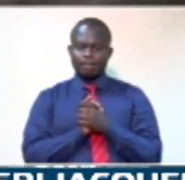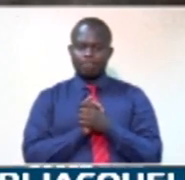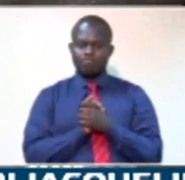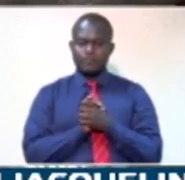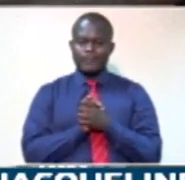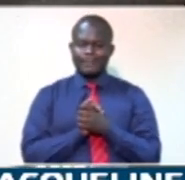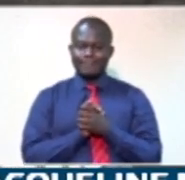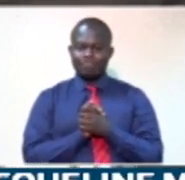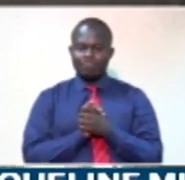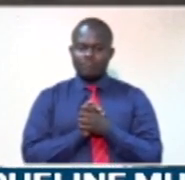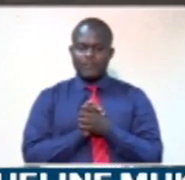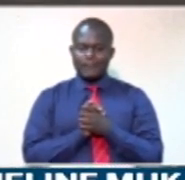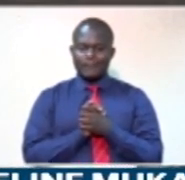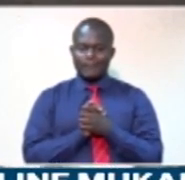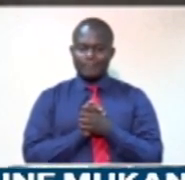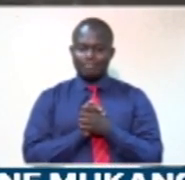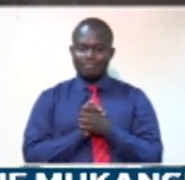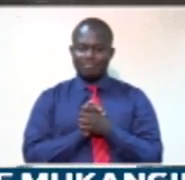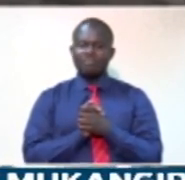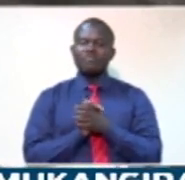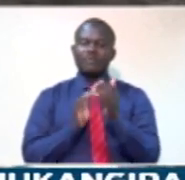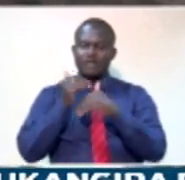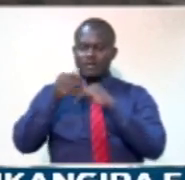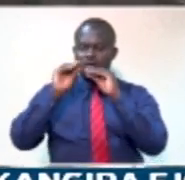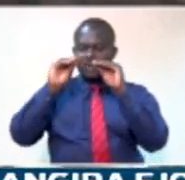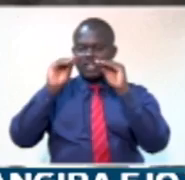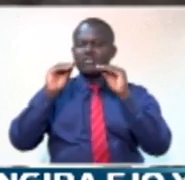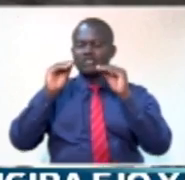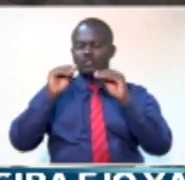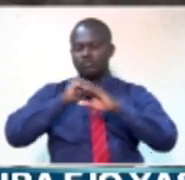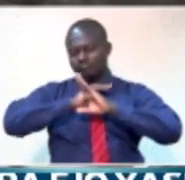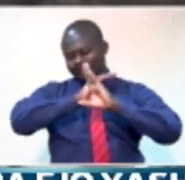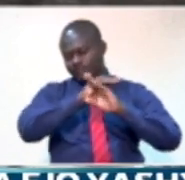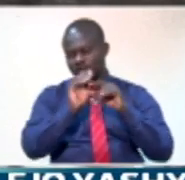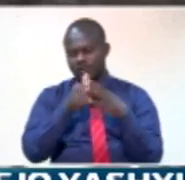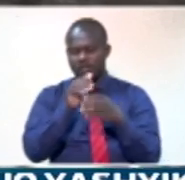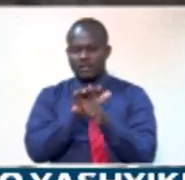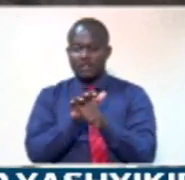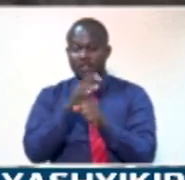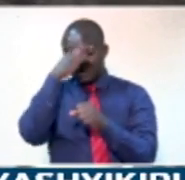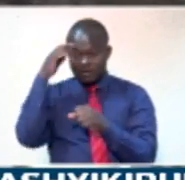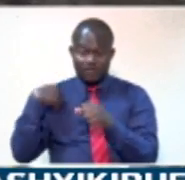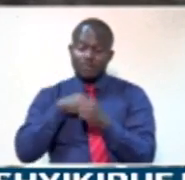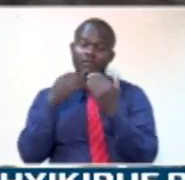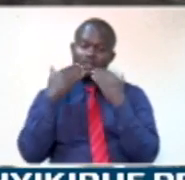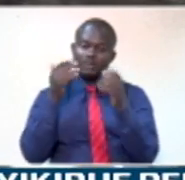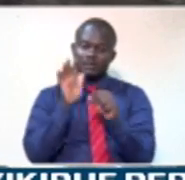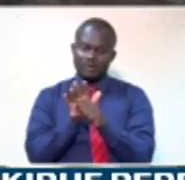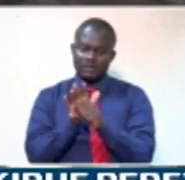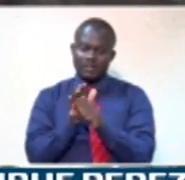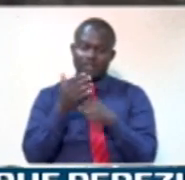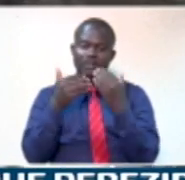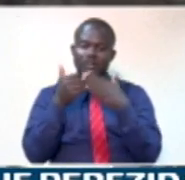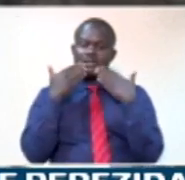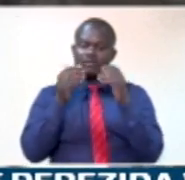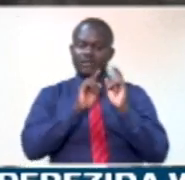mnaonyesha mafunzo yenu kwamba ni yako mwaha wa masomo ahagije yo guhangana n'iterabwoba. Kubw'ibyo turabashimiye cyane. Turashimira ingabo